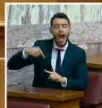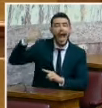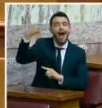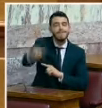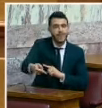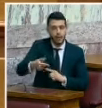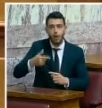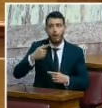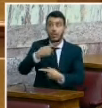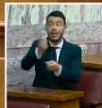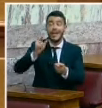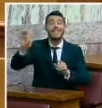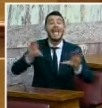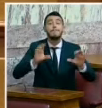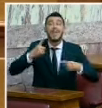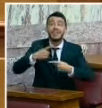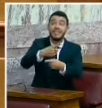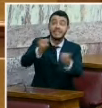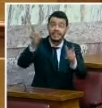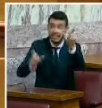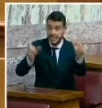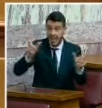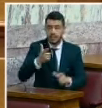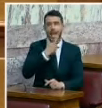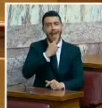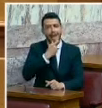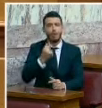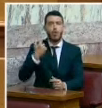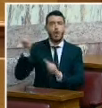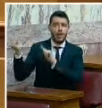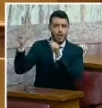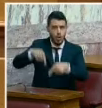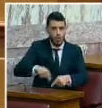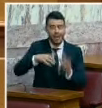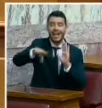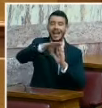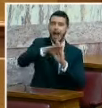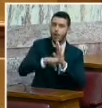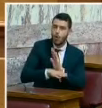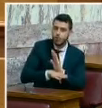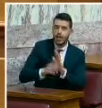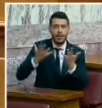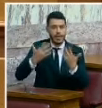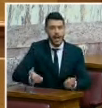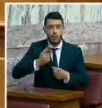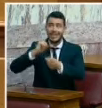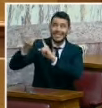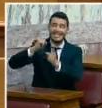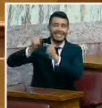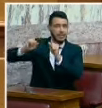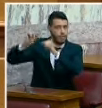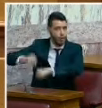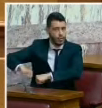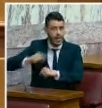επενδυτών πιο εύκολη, με κανόνες, με μια νέα και γενναία συμφωνία αλήθειας μεταξύ του επιχειρηματικού κεφαλαίου και της